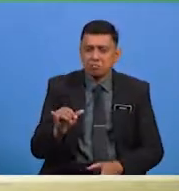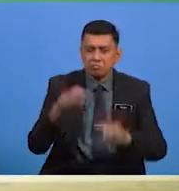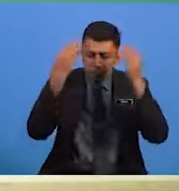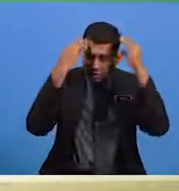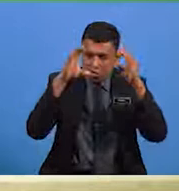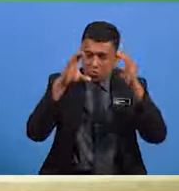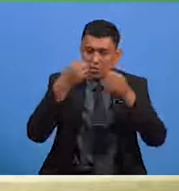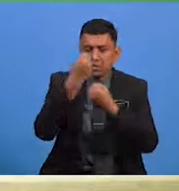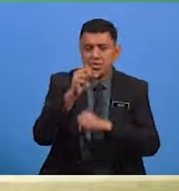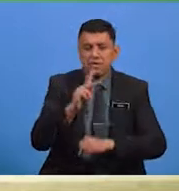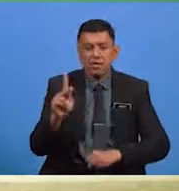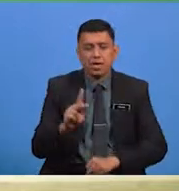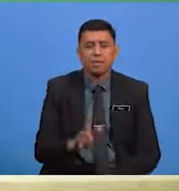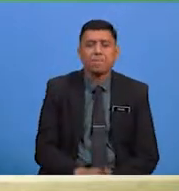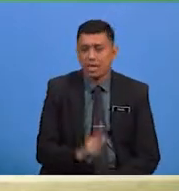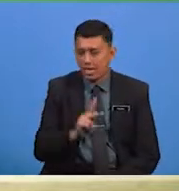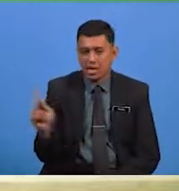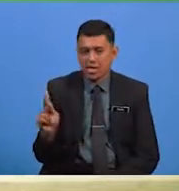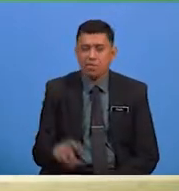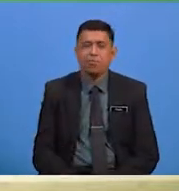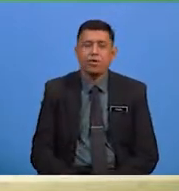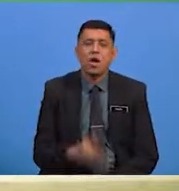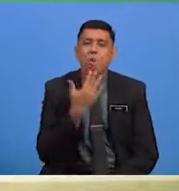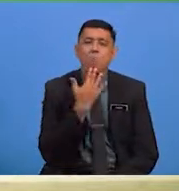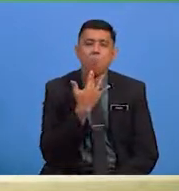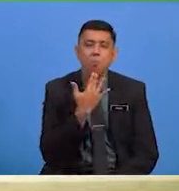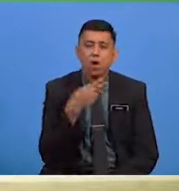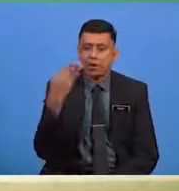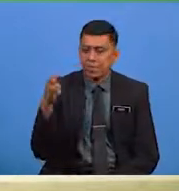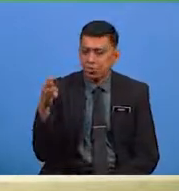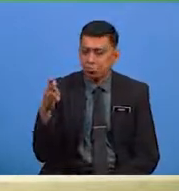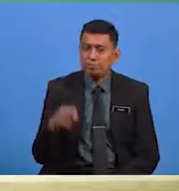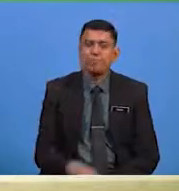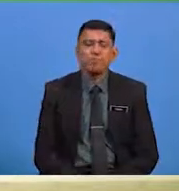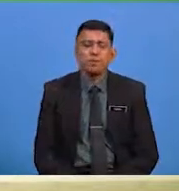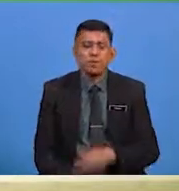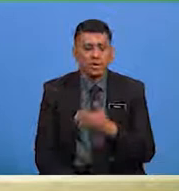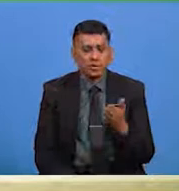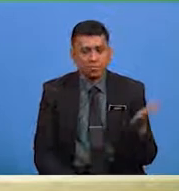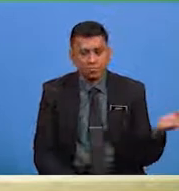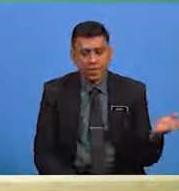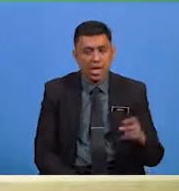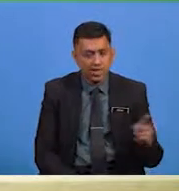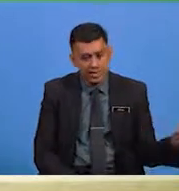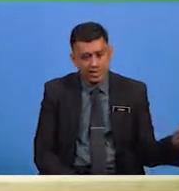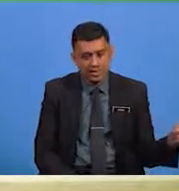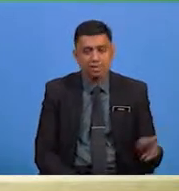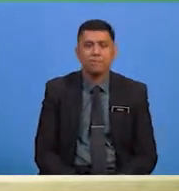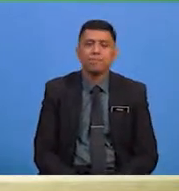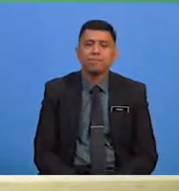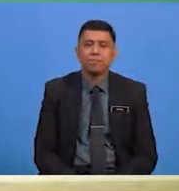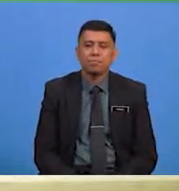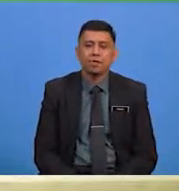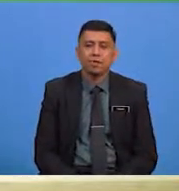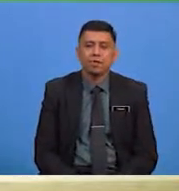Di sebelah kanan cikgu, balon berwarna biru. Manakala di sebelah kiri